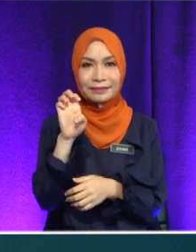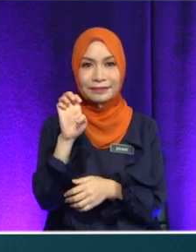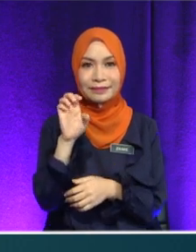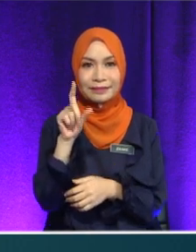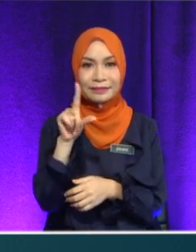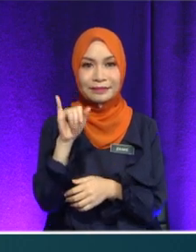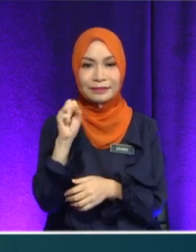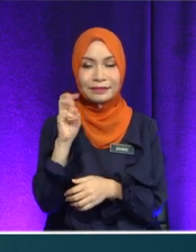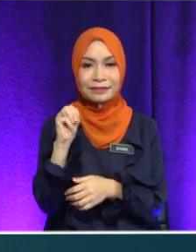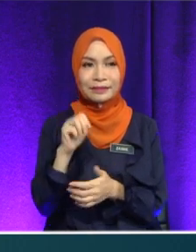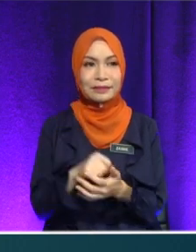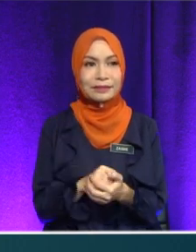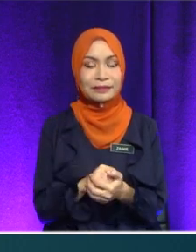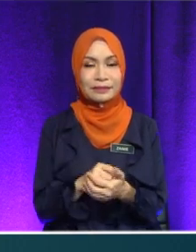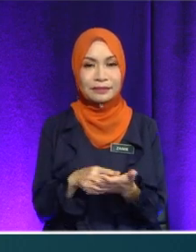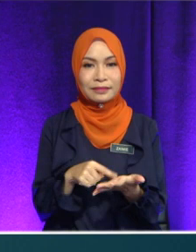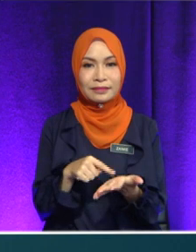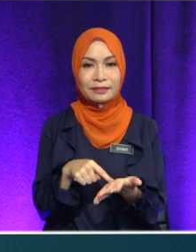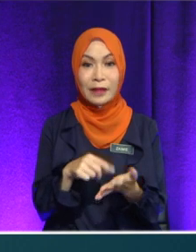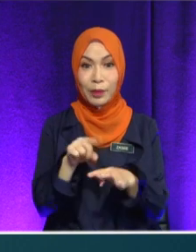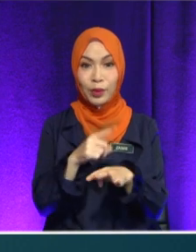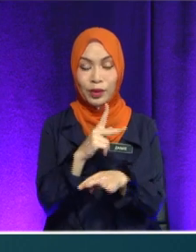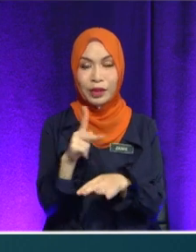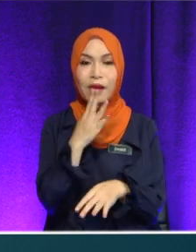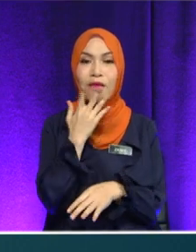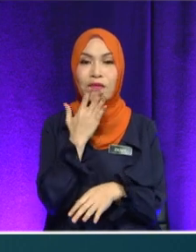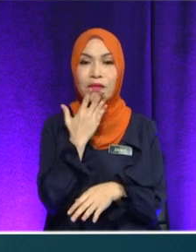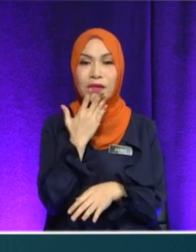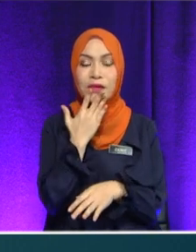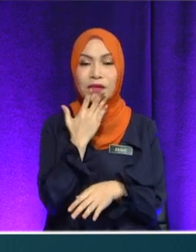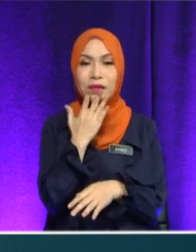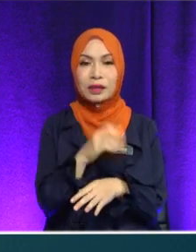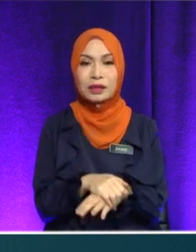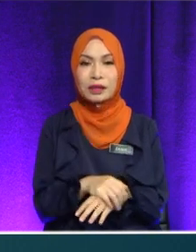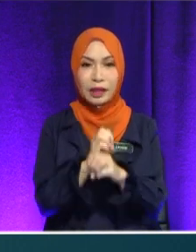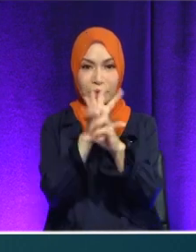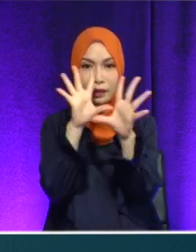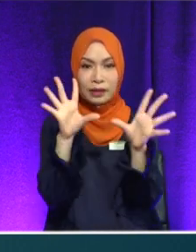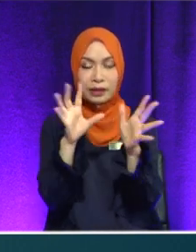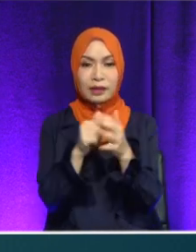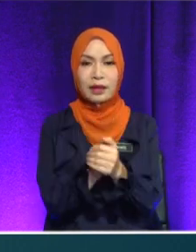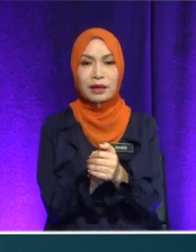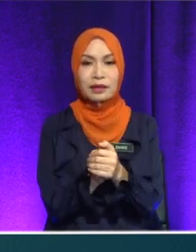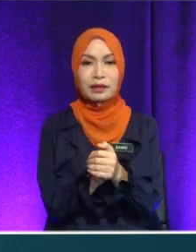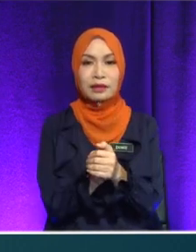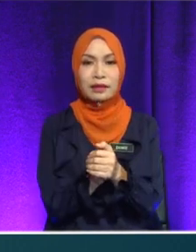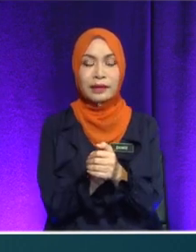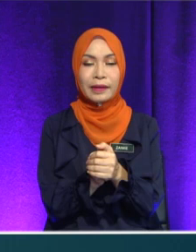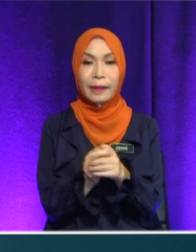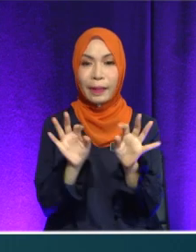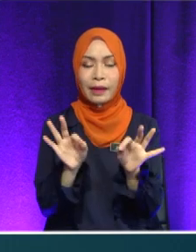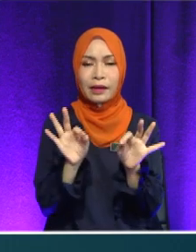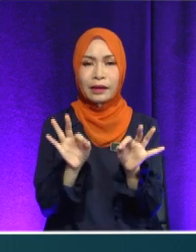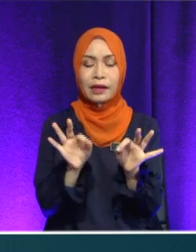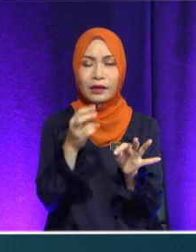geometri menggunakan warna primer warna kontrak dan tegang menggunakan brush yang besar dan tebal oke di sini kalau kita